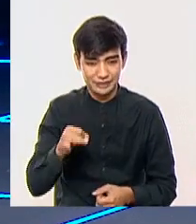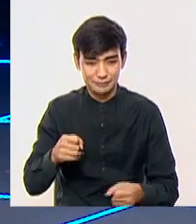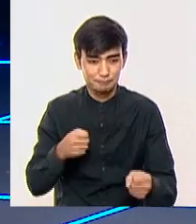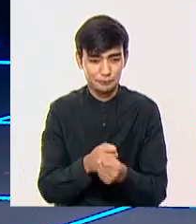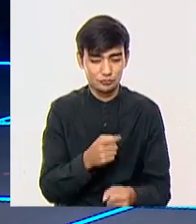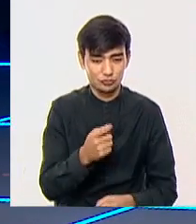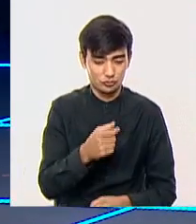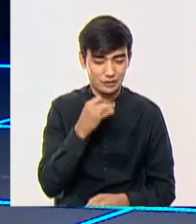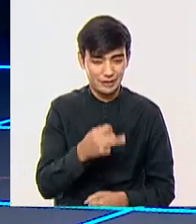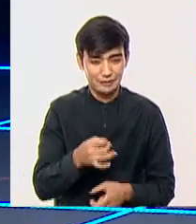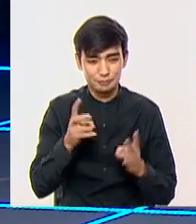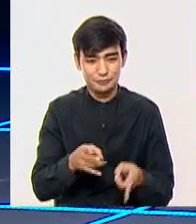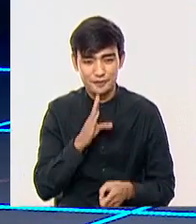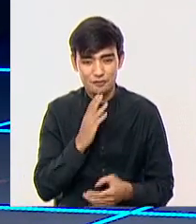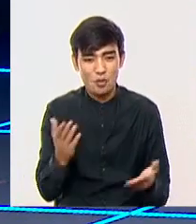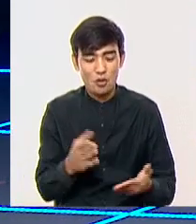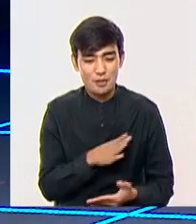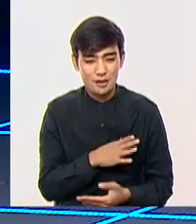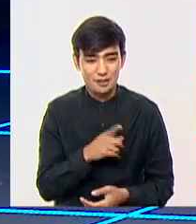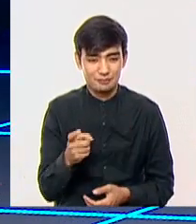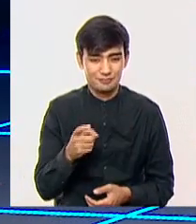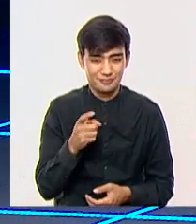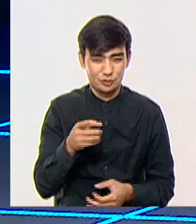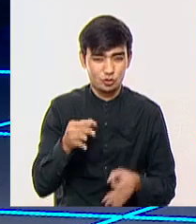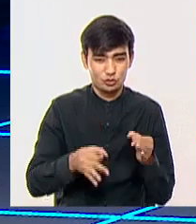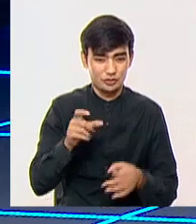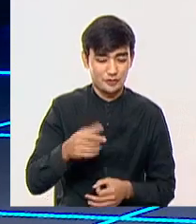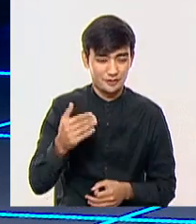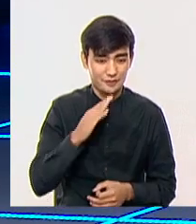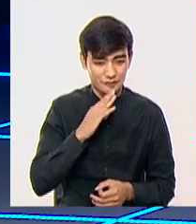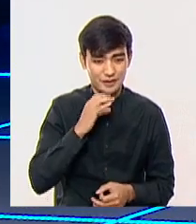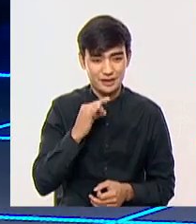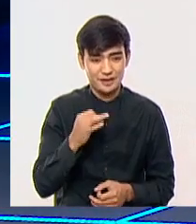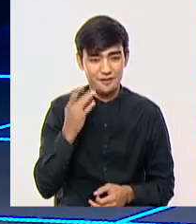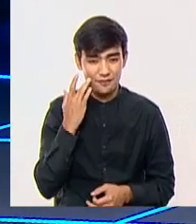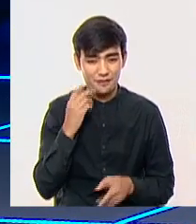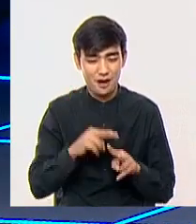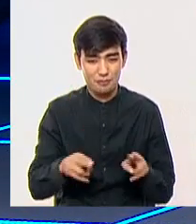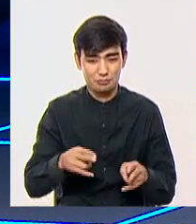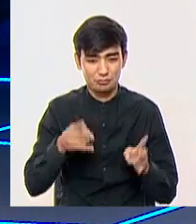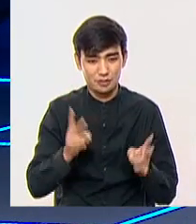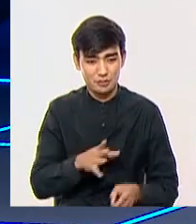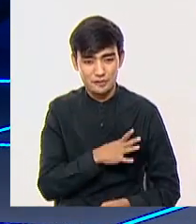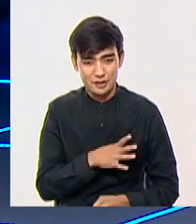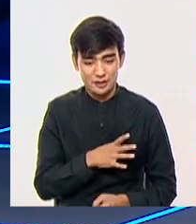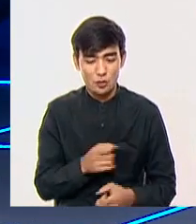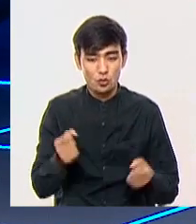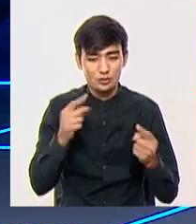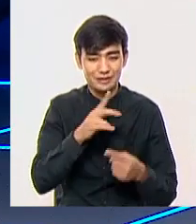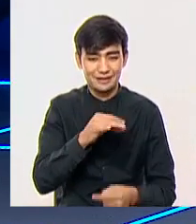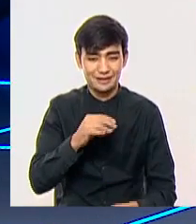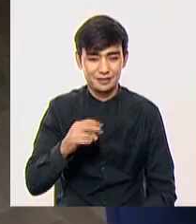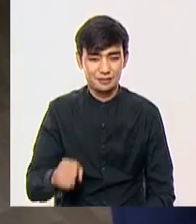нее. Какие травмы получила частный судоисполнитель? Почему эти специалисты все чаще подвергаются нападениям? Узнавала Нина Шаппо.